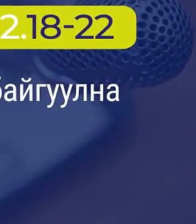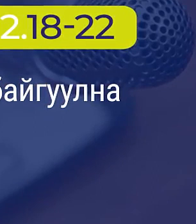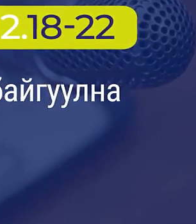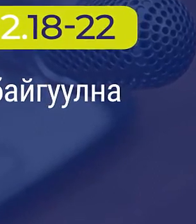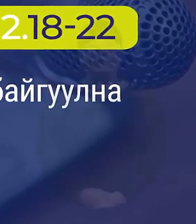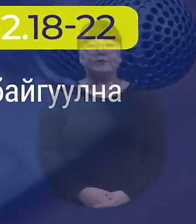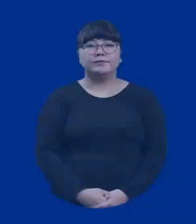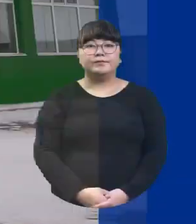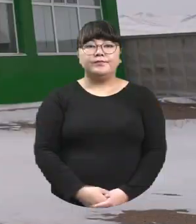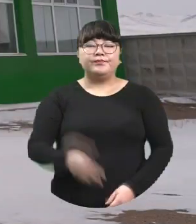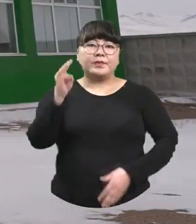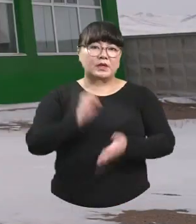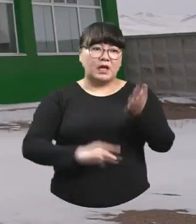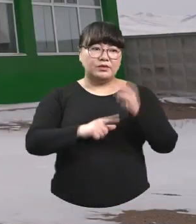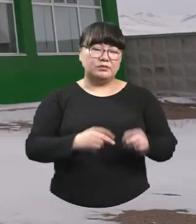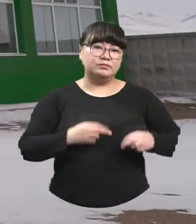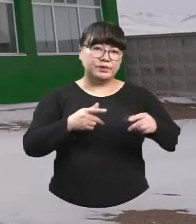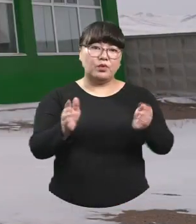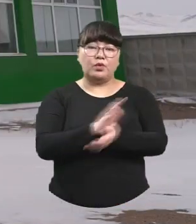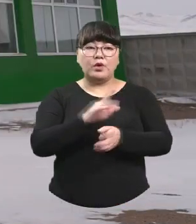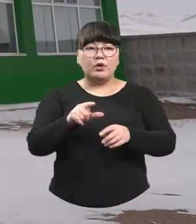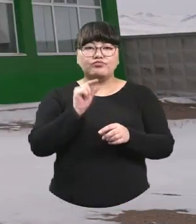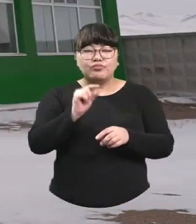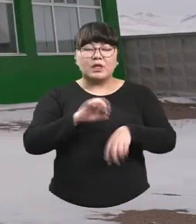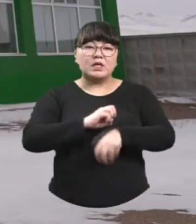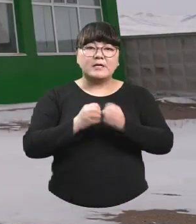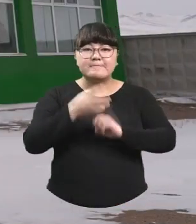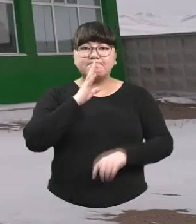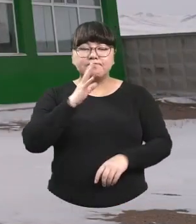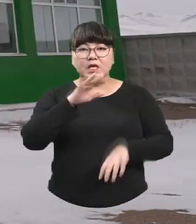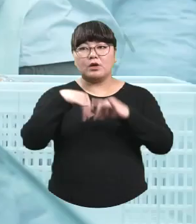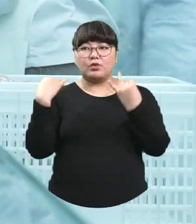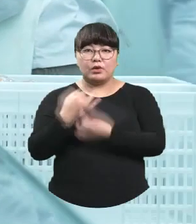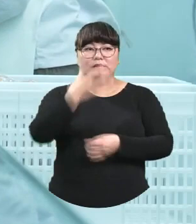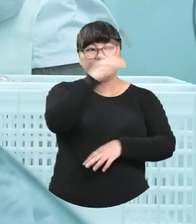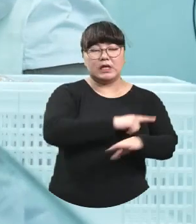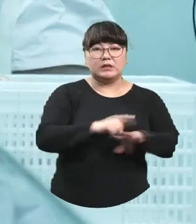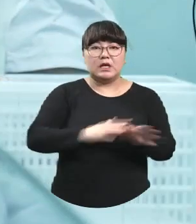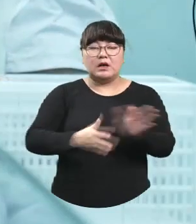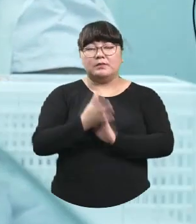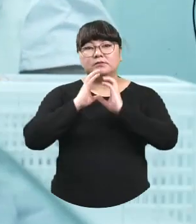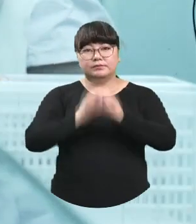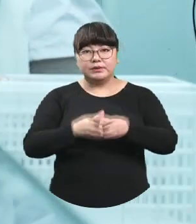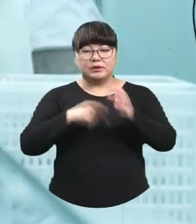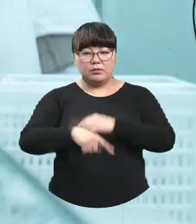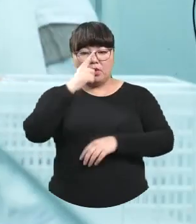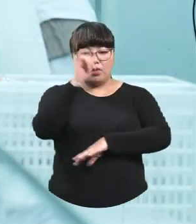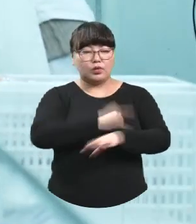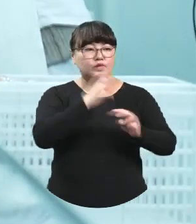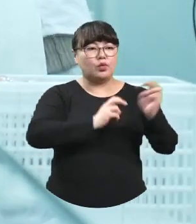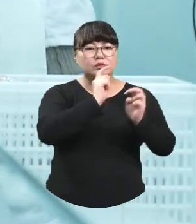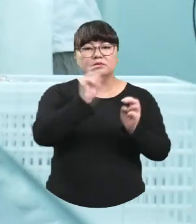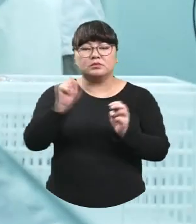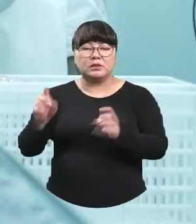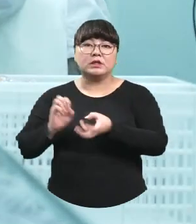шалгах төр хороо. Татварын реформыг богино хугацаанд хэрэгжүүлэхээр улсын хурл засгийн газрын хамтарсан ажлын хэсэг дотоодын үйлдвэрүүдэд ажиллаж